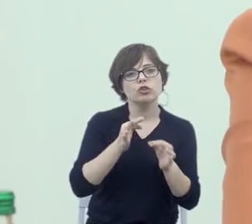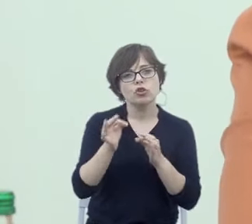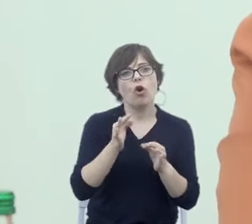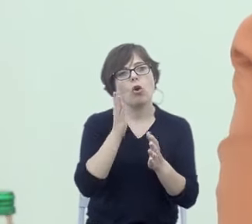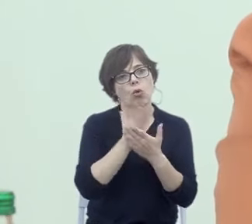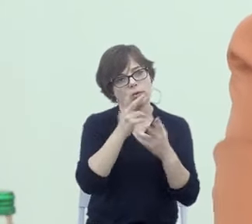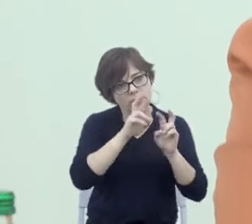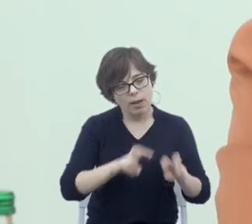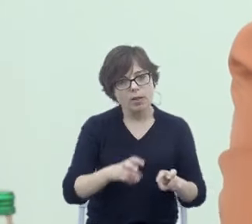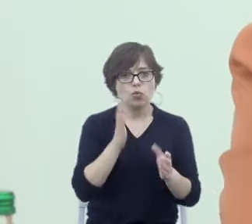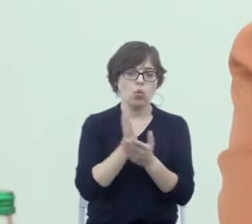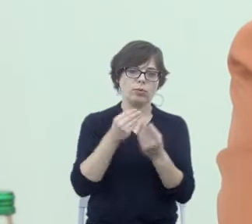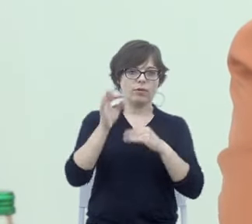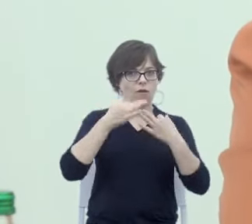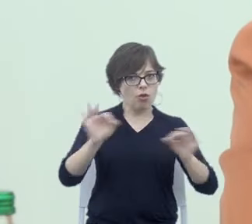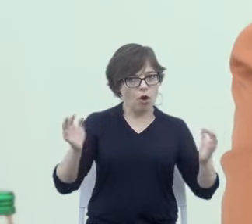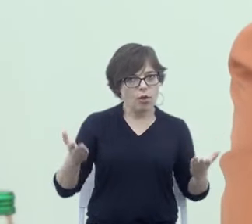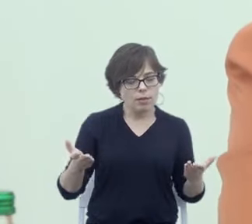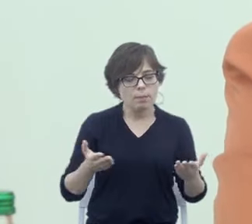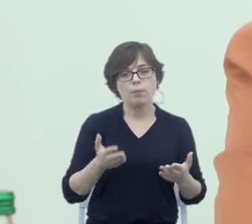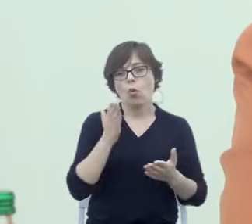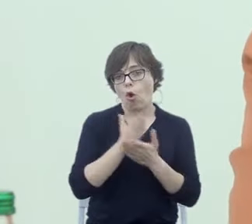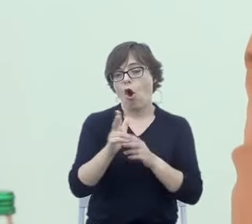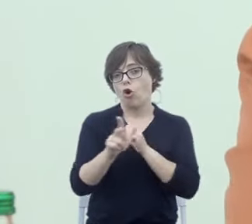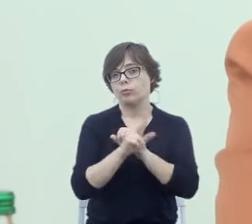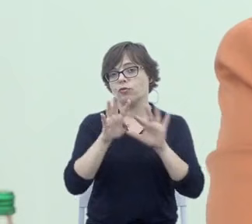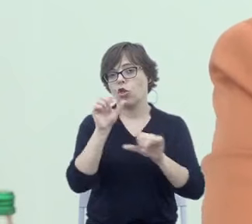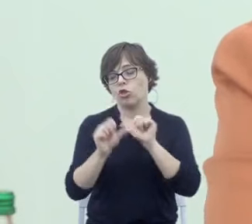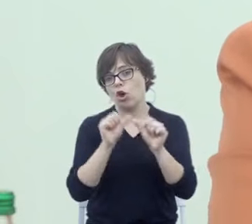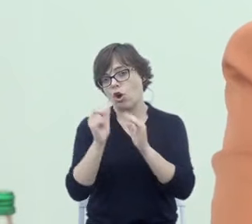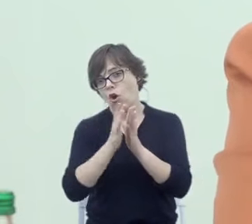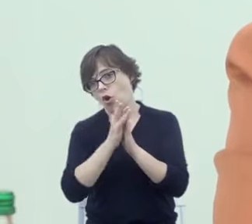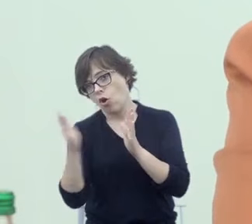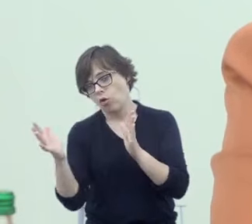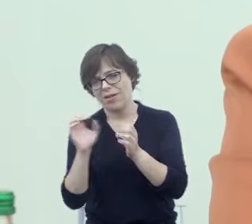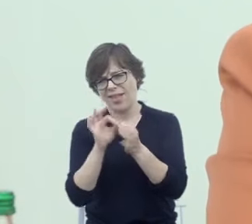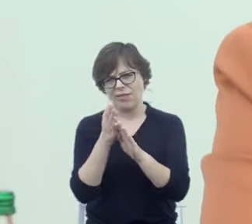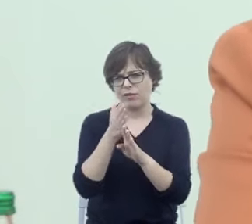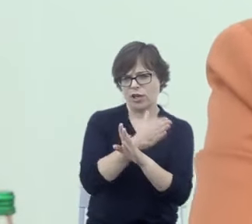wolności. Możemy od 89 roku, a nawet wcześniej